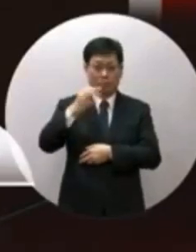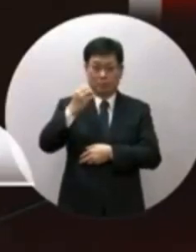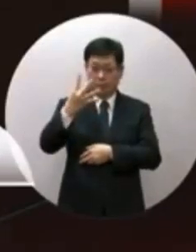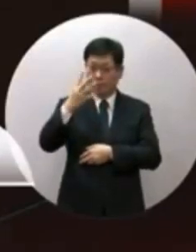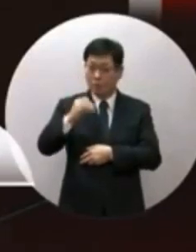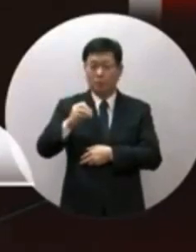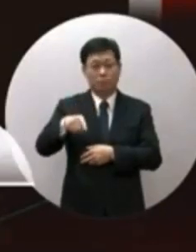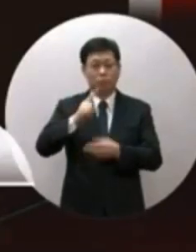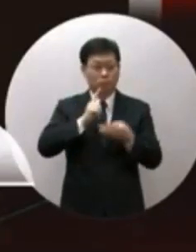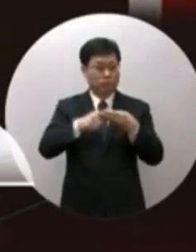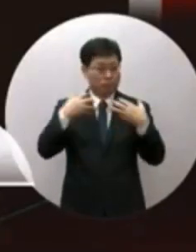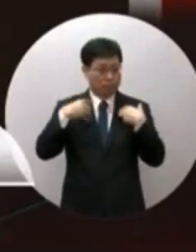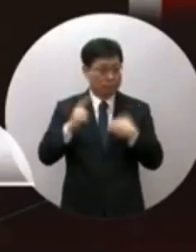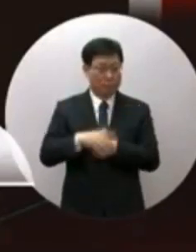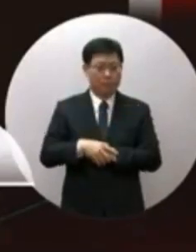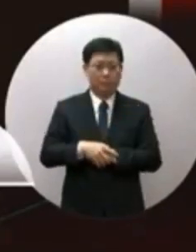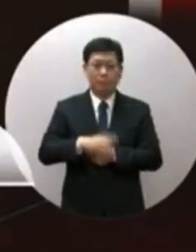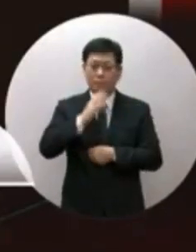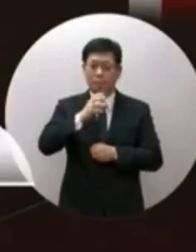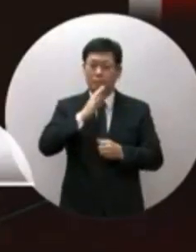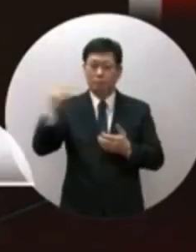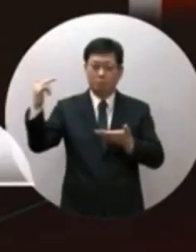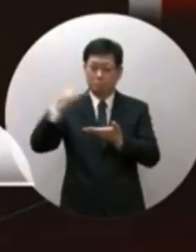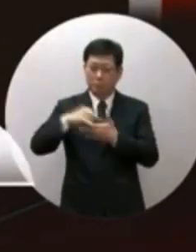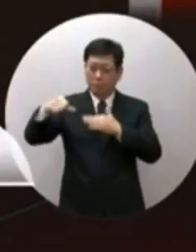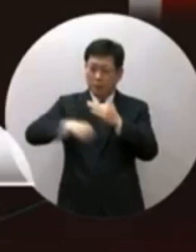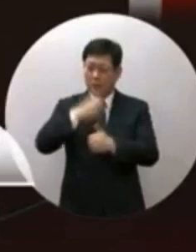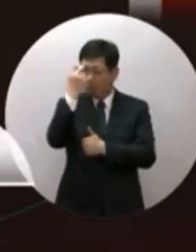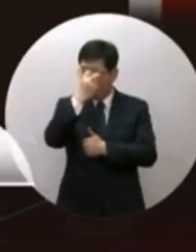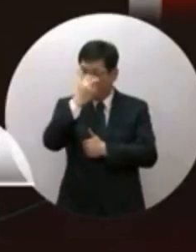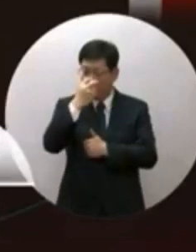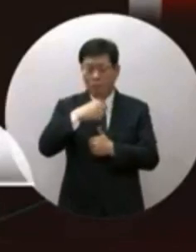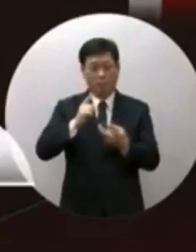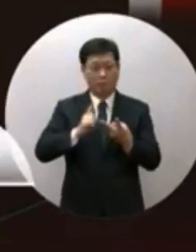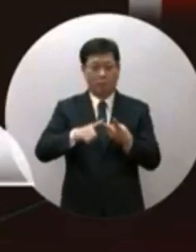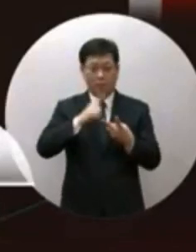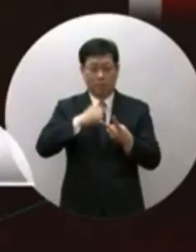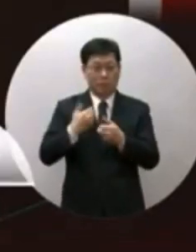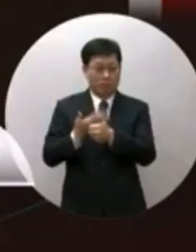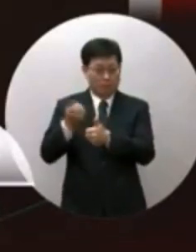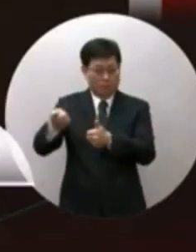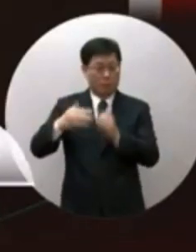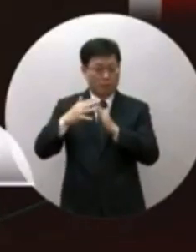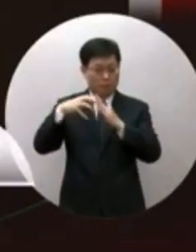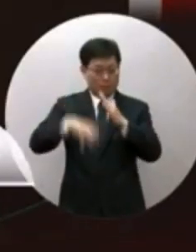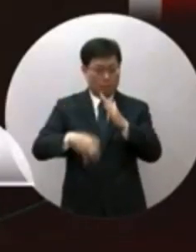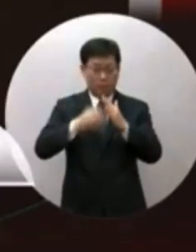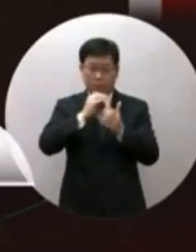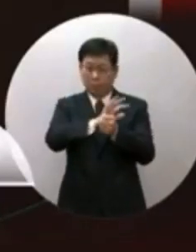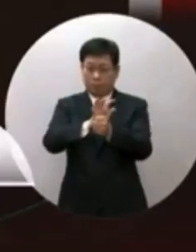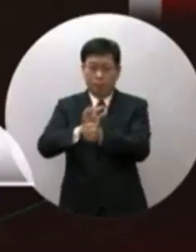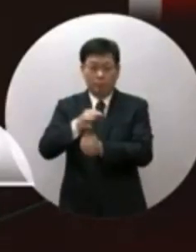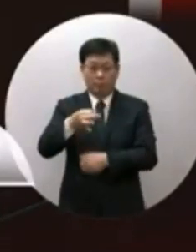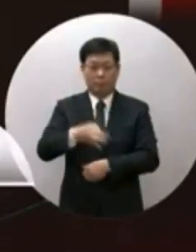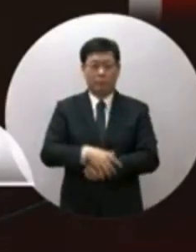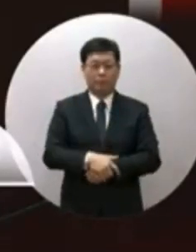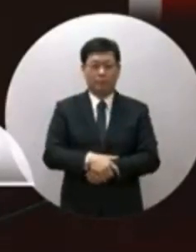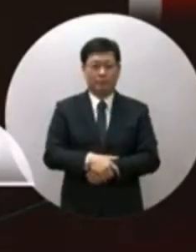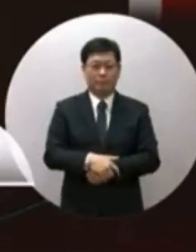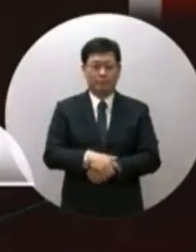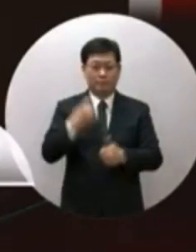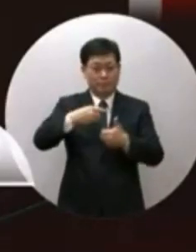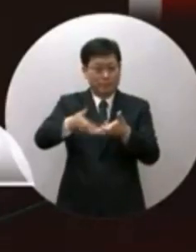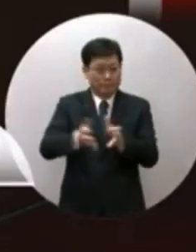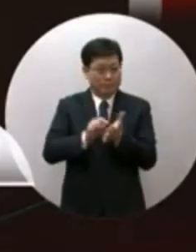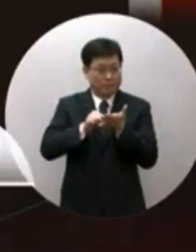3亿6504万元，主要系办理国境入出境查验人流管理以及提供居家检疫者服务。